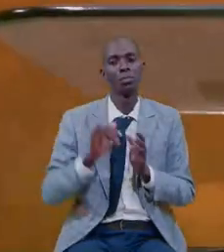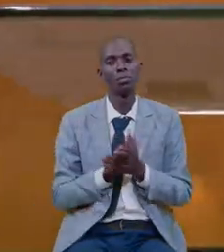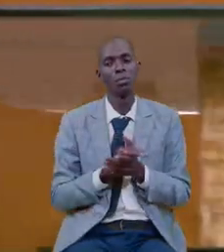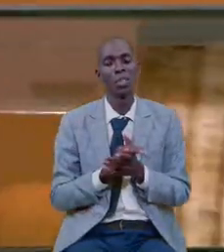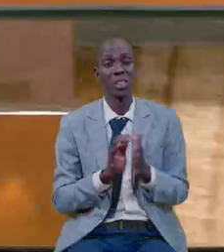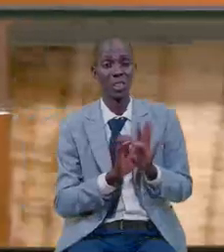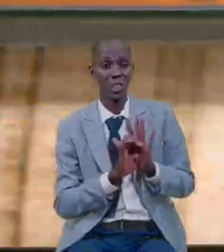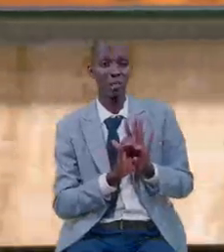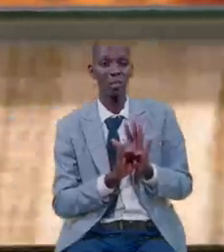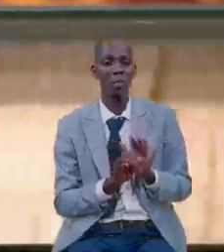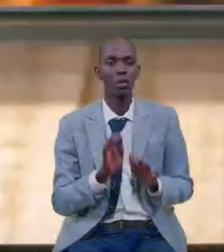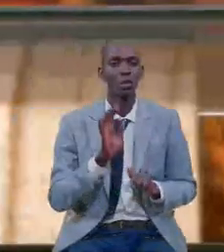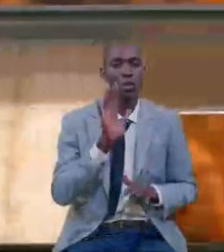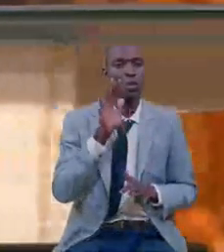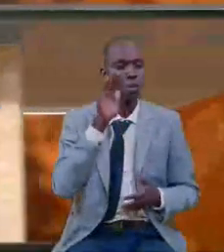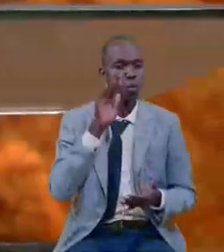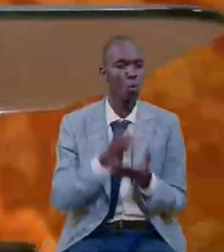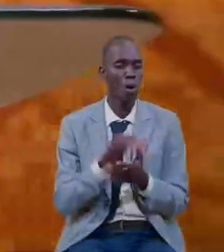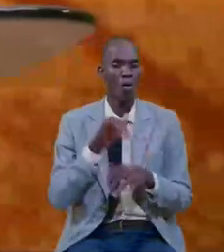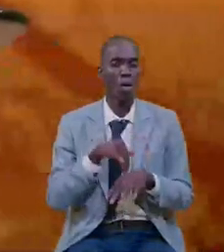si votre femme à la maison